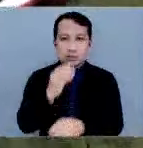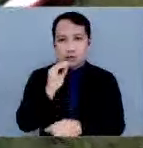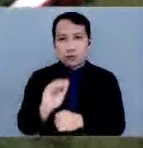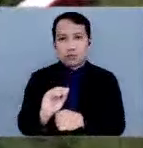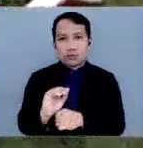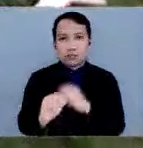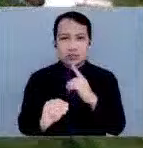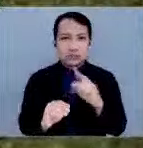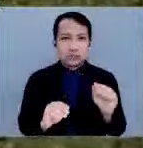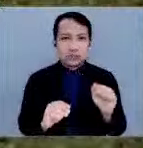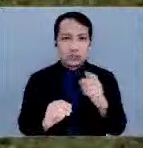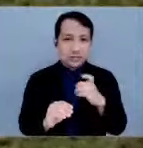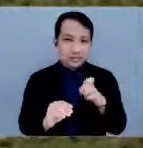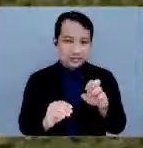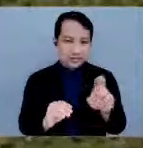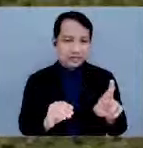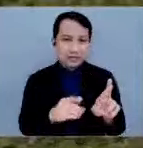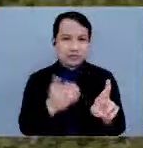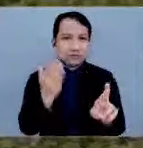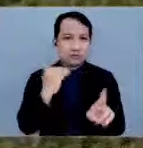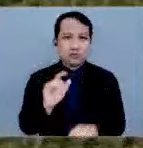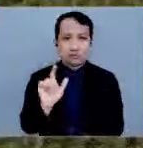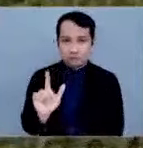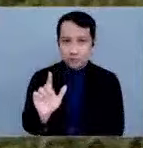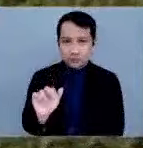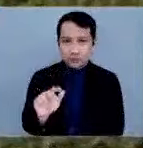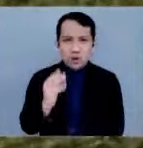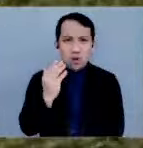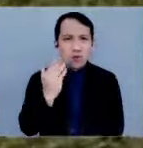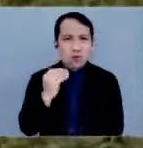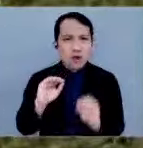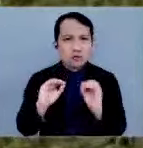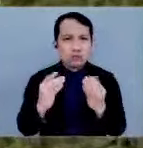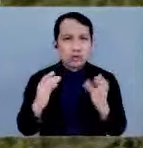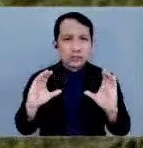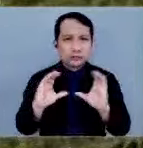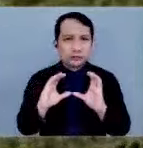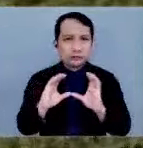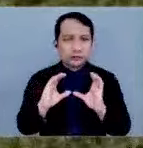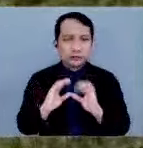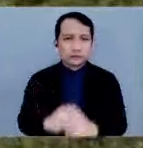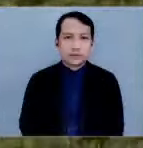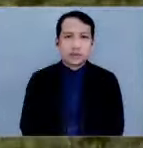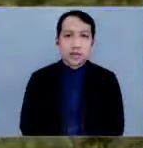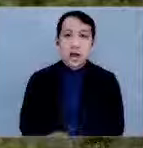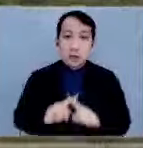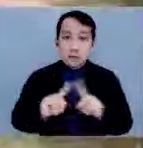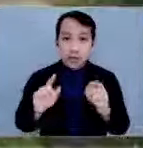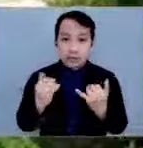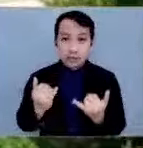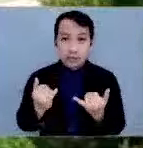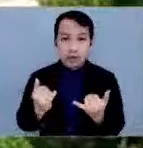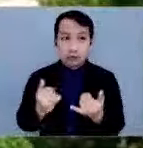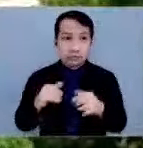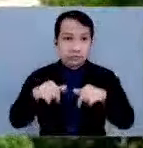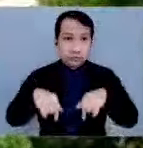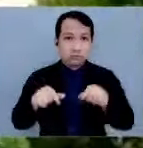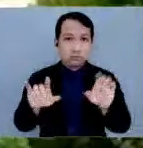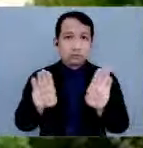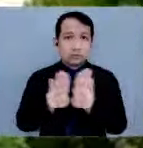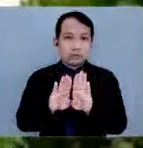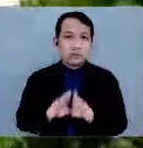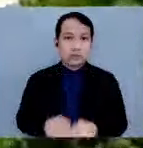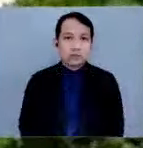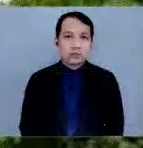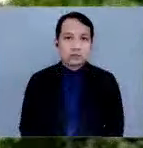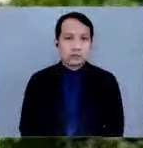noong 2023 dahil sa kawalan ng Environment Compliance Certificate. Pero ngayong araw lang ito ipinasara. Ordinaryong resort